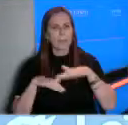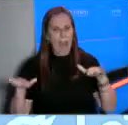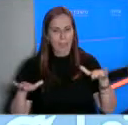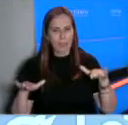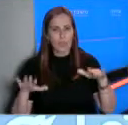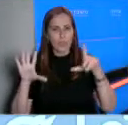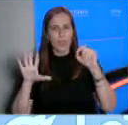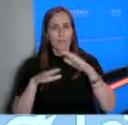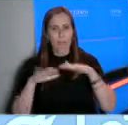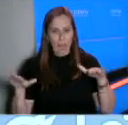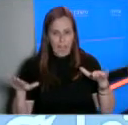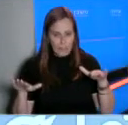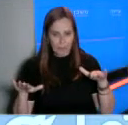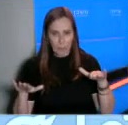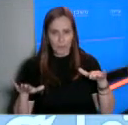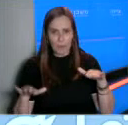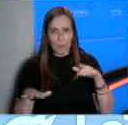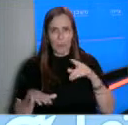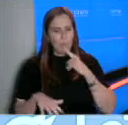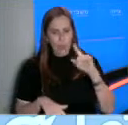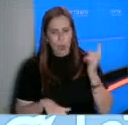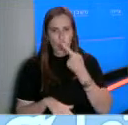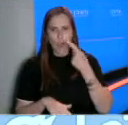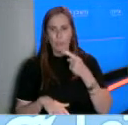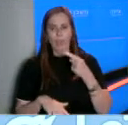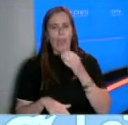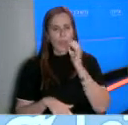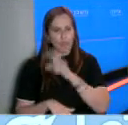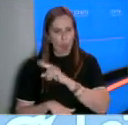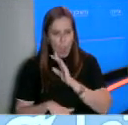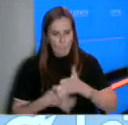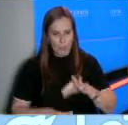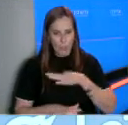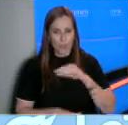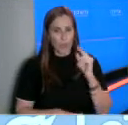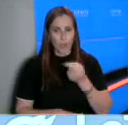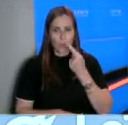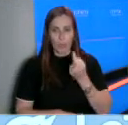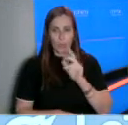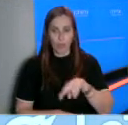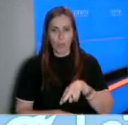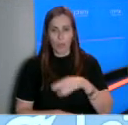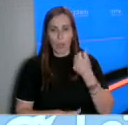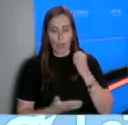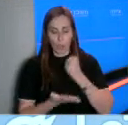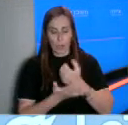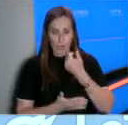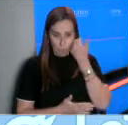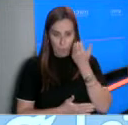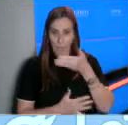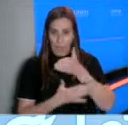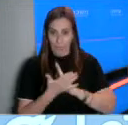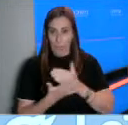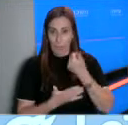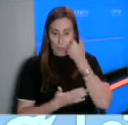ילדים. 70 ילדים, מצפה רמון. ניקח את כל שכבת הגיל, שלכולם כמעט יש בגרות.